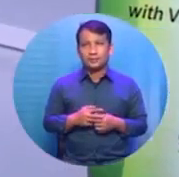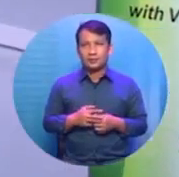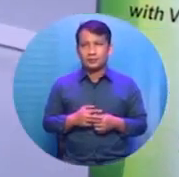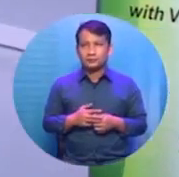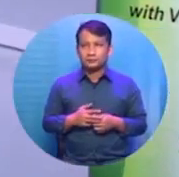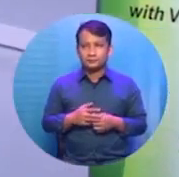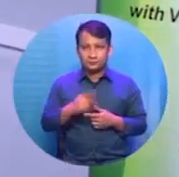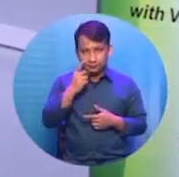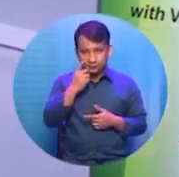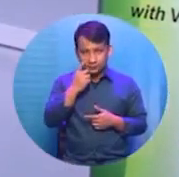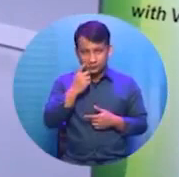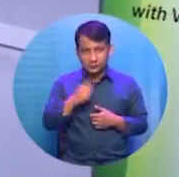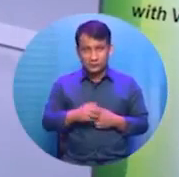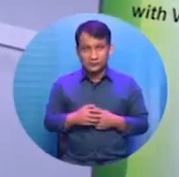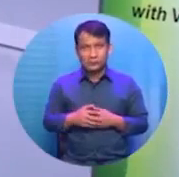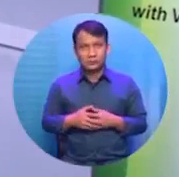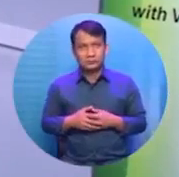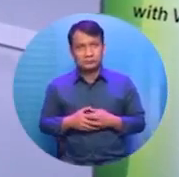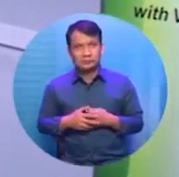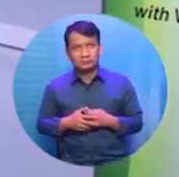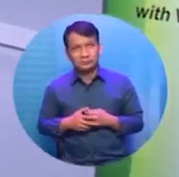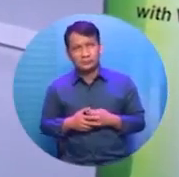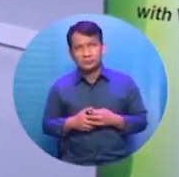Okay. Gusto nga sagot.